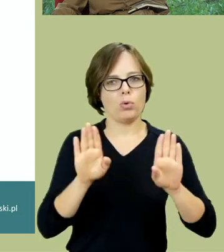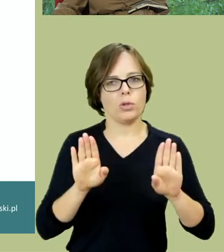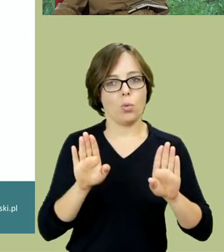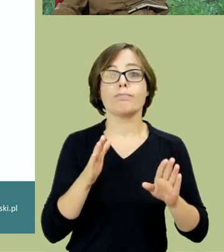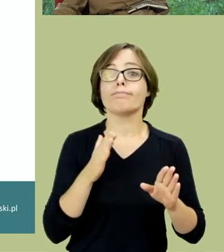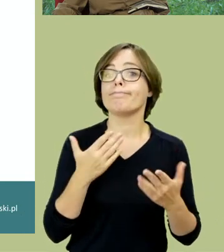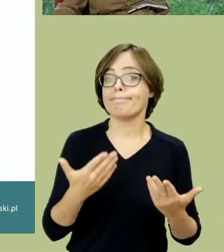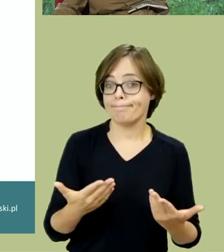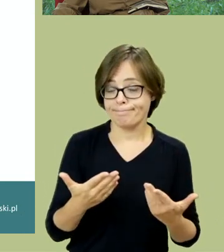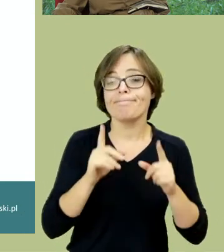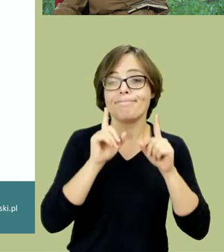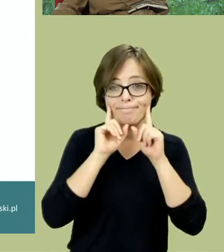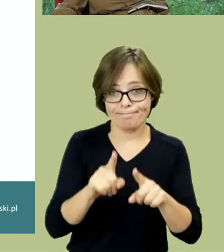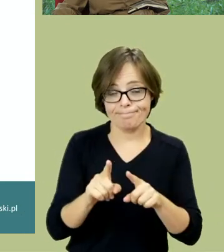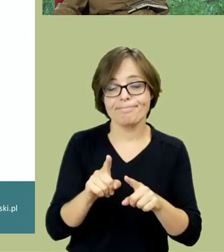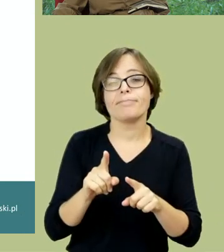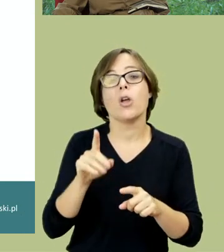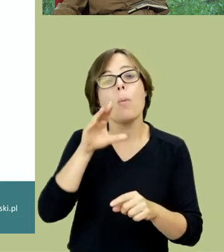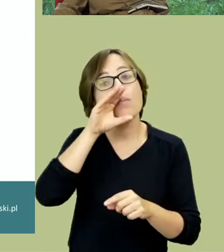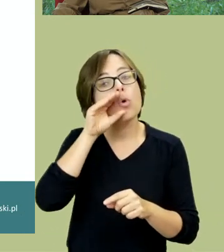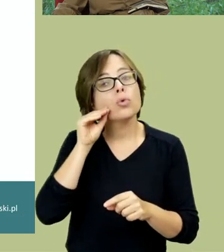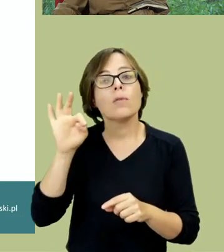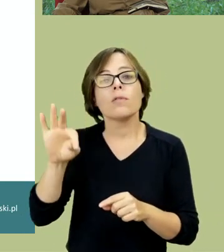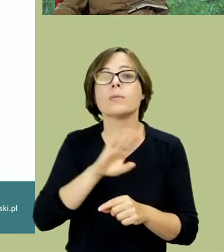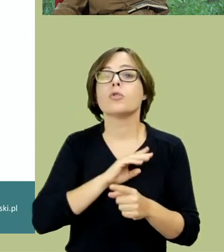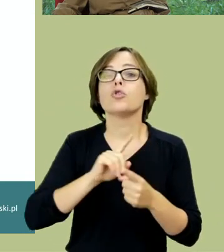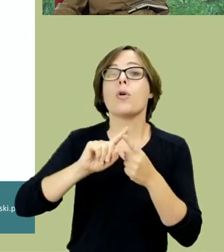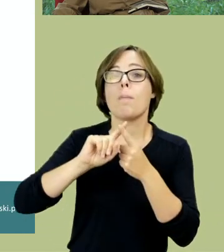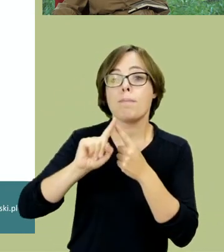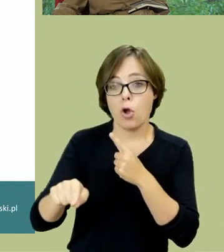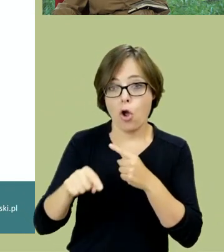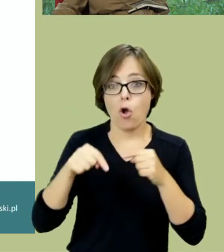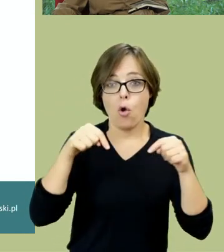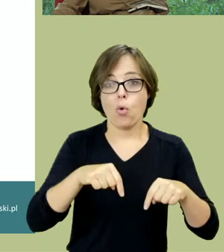Józefa Piłsudskiego do Sulejówka